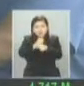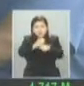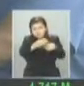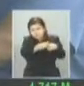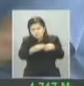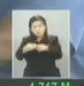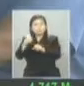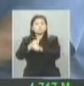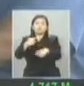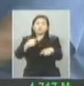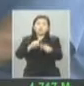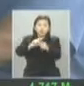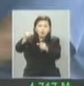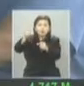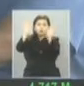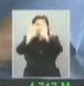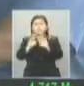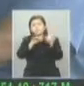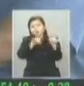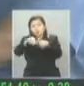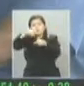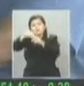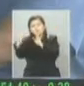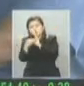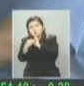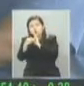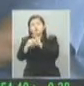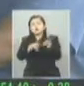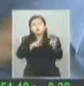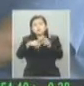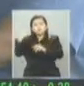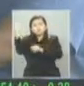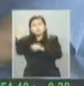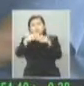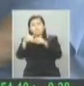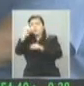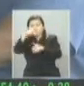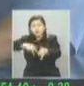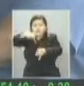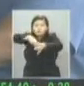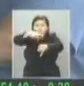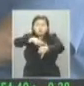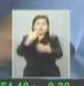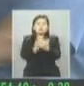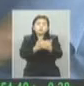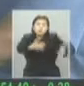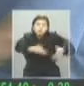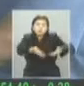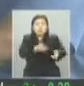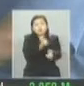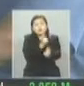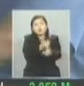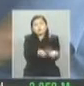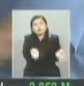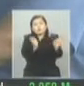พไหมนะหรือจะต้องไปทำทัวร์ให้ฝรั่งขี่ไหมเพื่อจะเอาเงินจำนวนนั้นมาให้ครอบครัวของเจ้าของช้าง